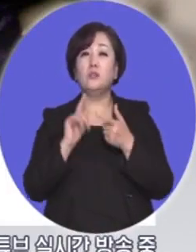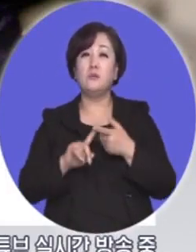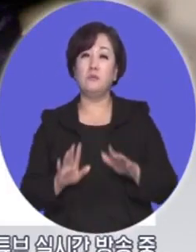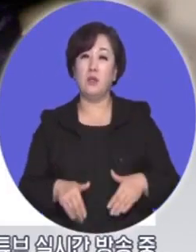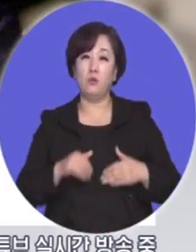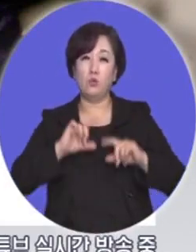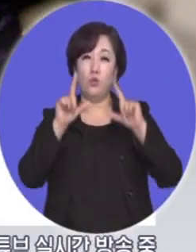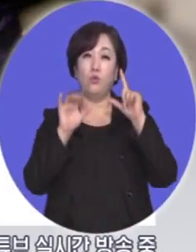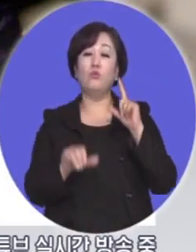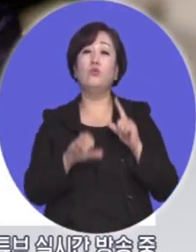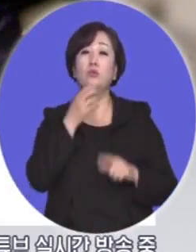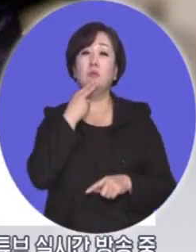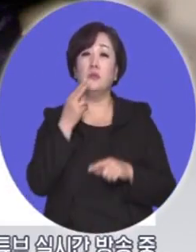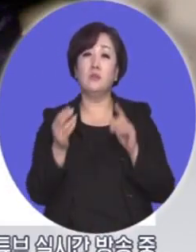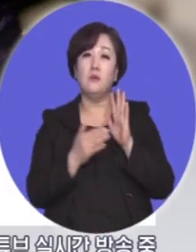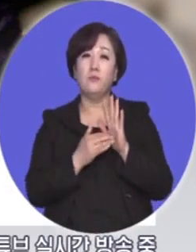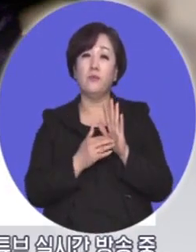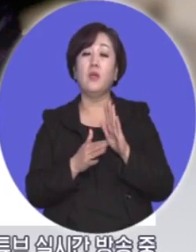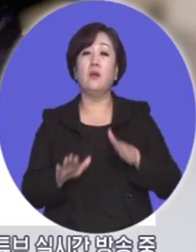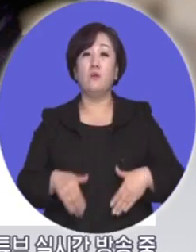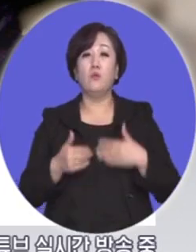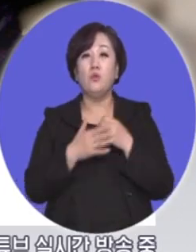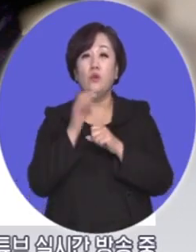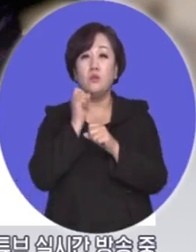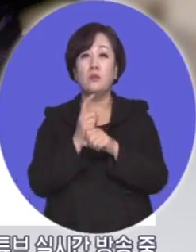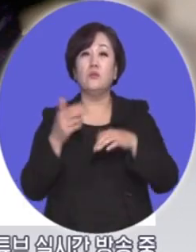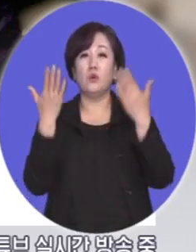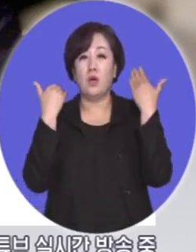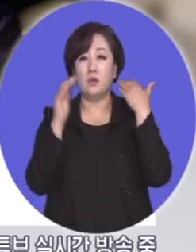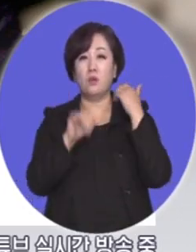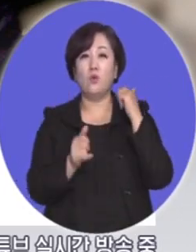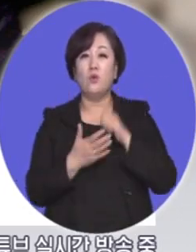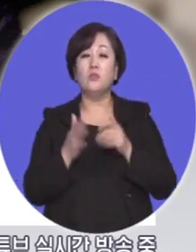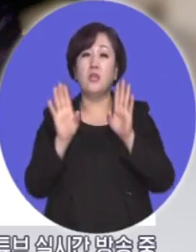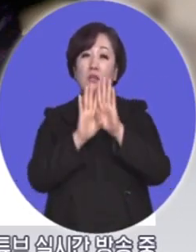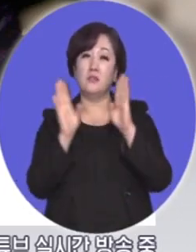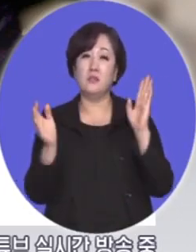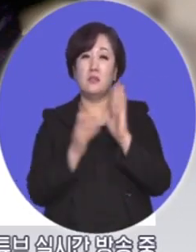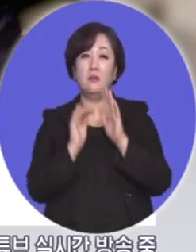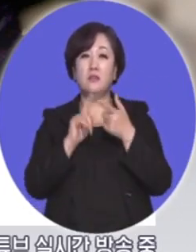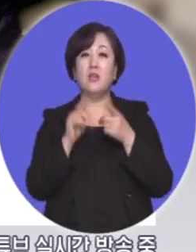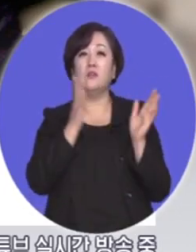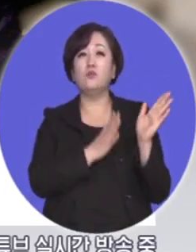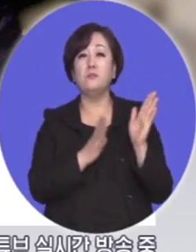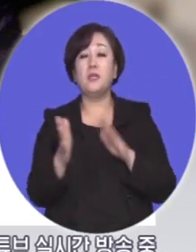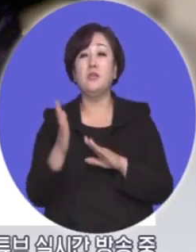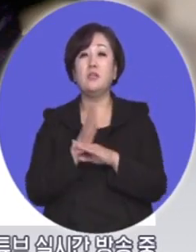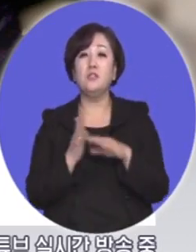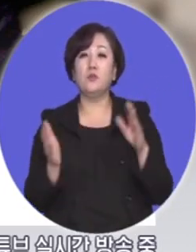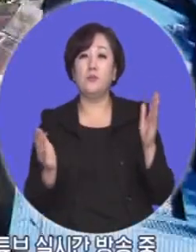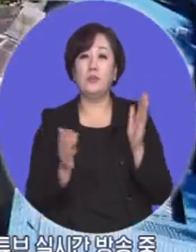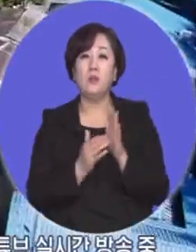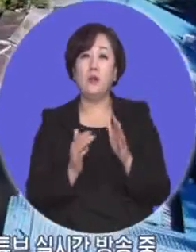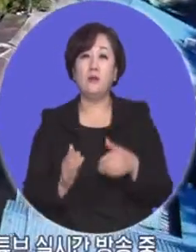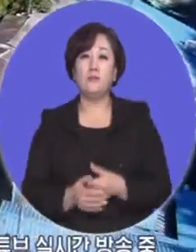동구에는 없는데요 남구의 특수학교 신설이 가시화되고 있습니다 윤주훈 기자가 보도합니다